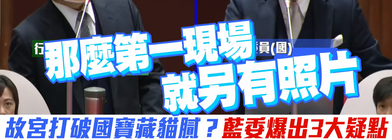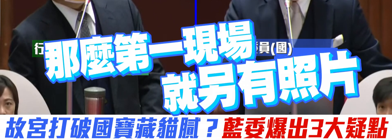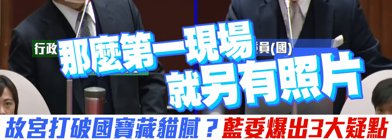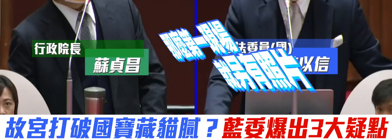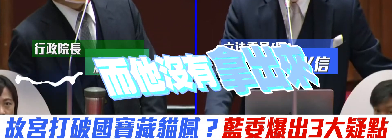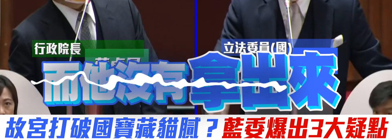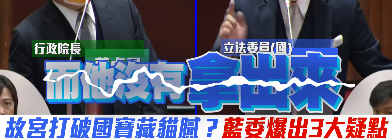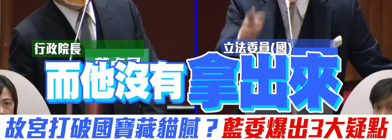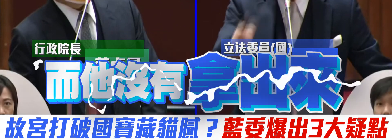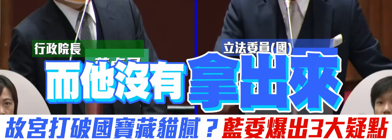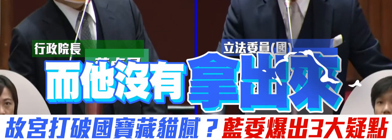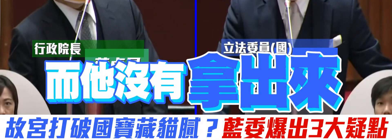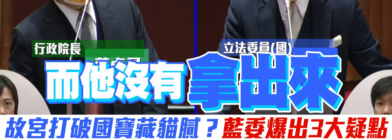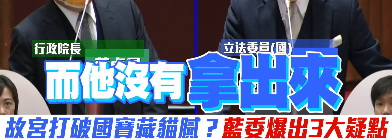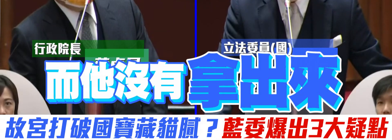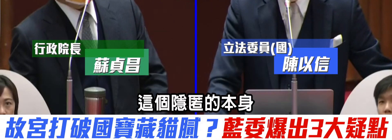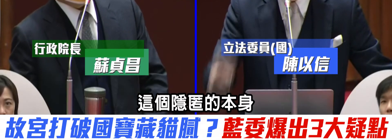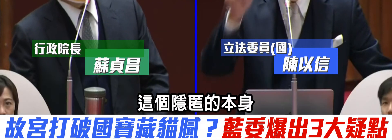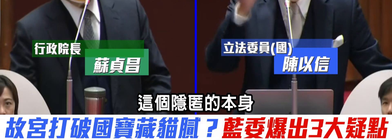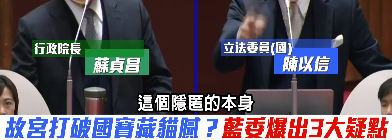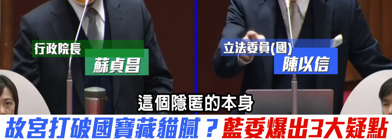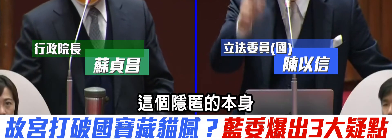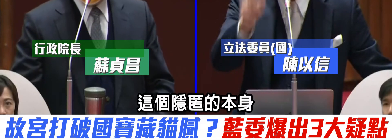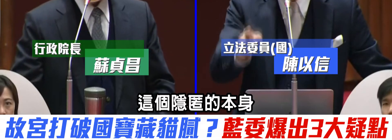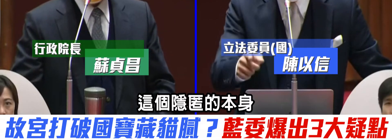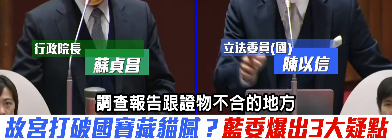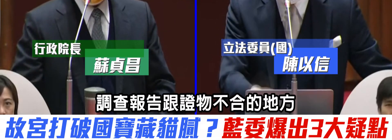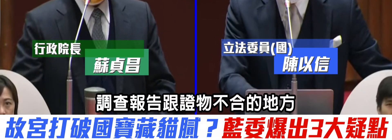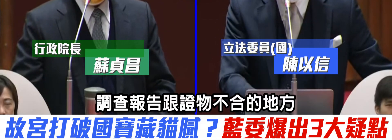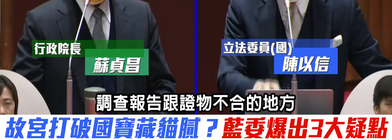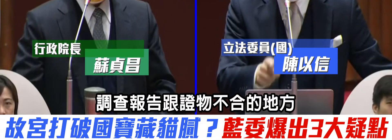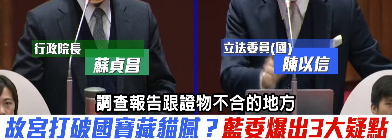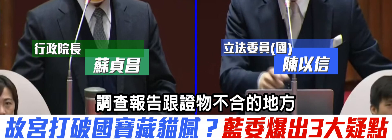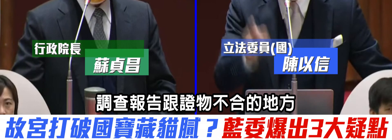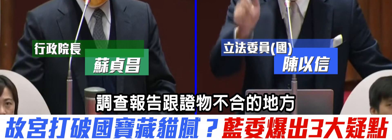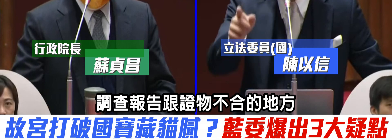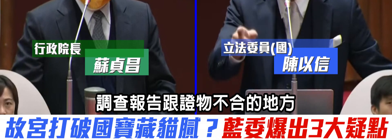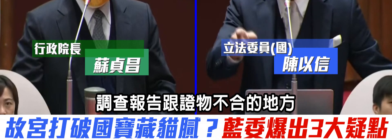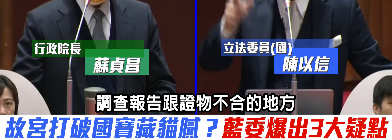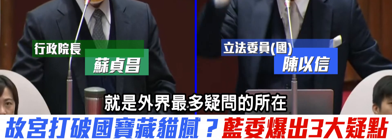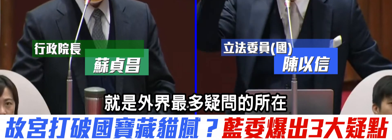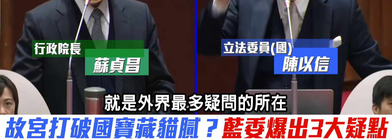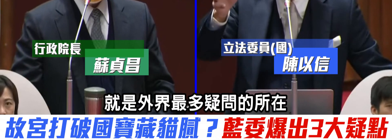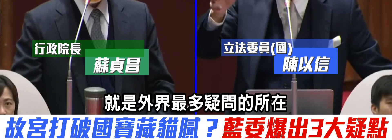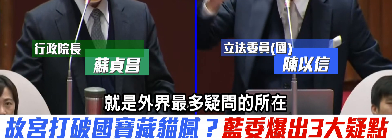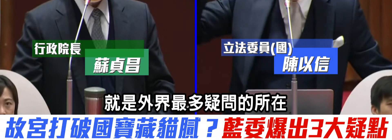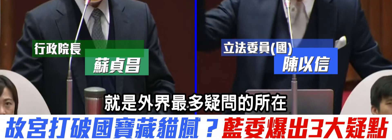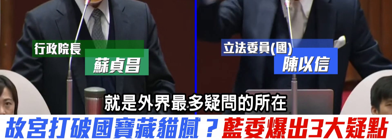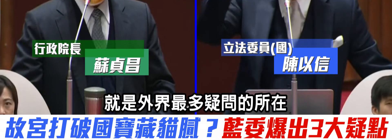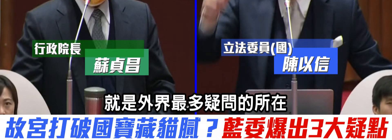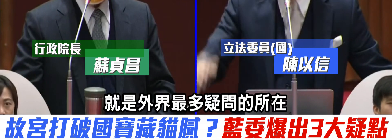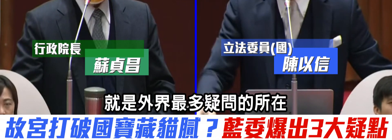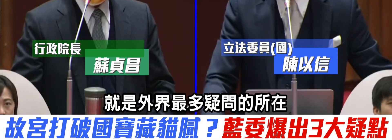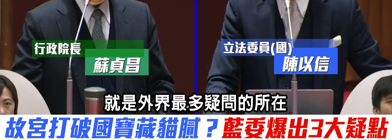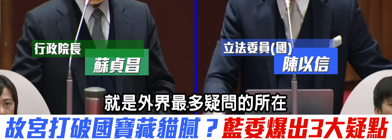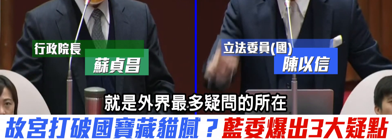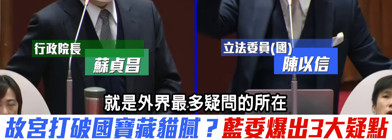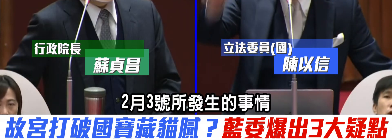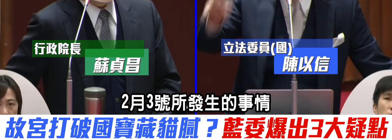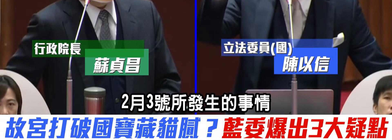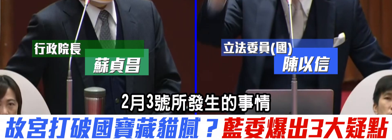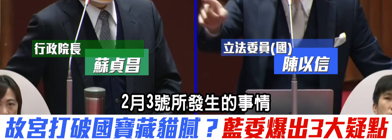另有照片，而它没有拿出来。这个隐匿的本身，调查报告跟证物不合的地方，就是外界最多的疑问的所